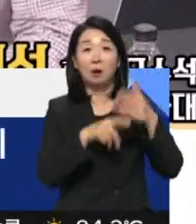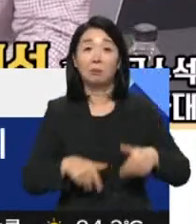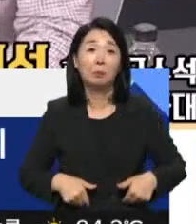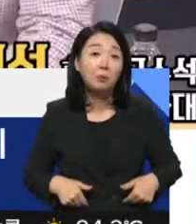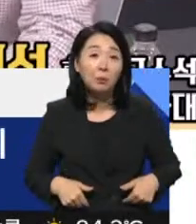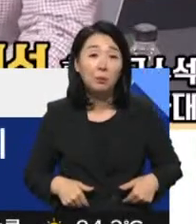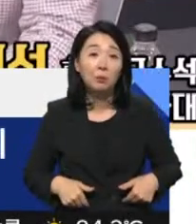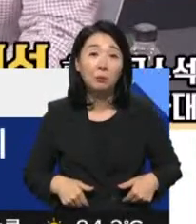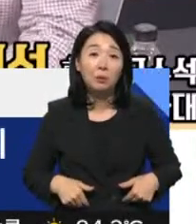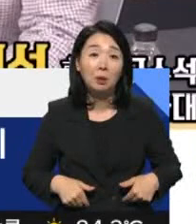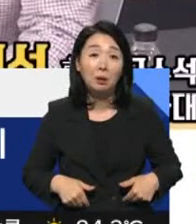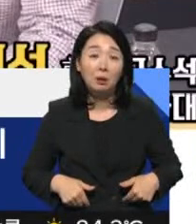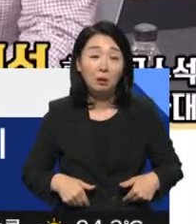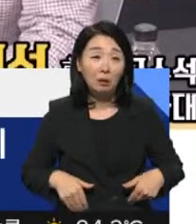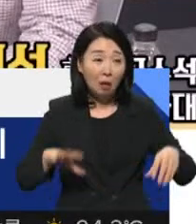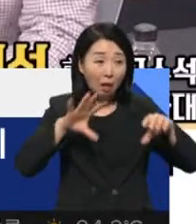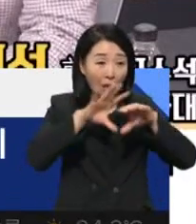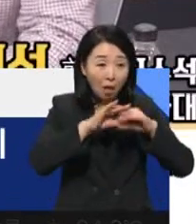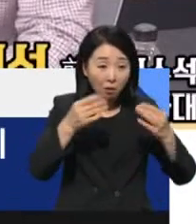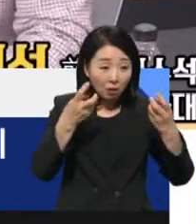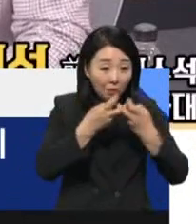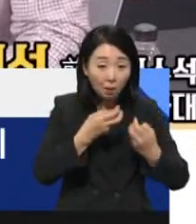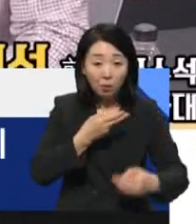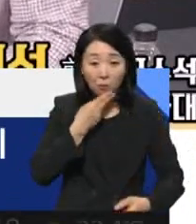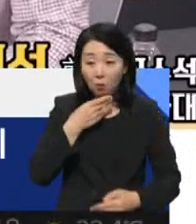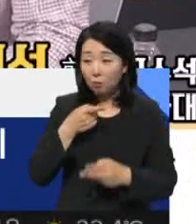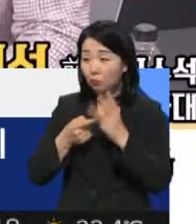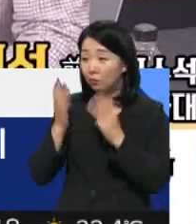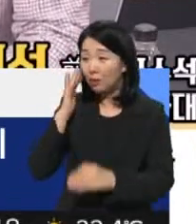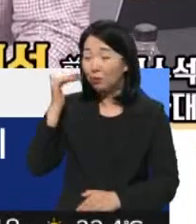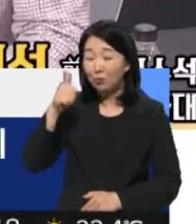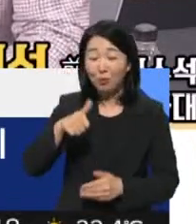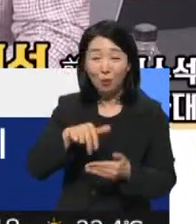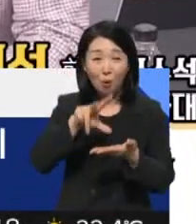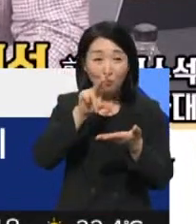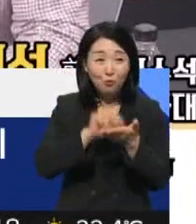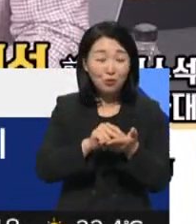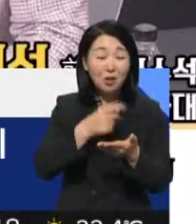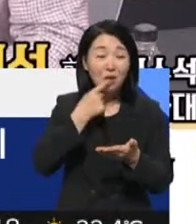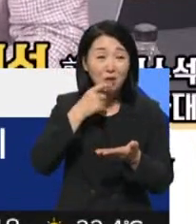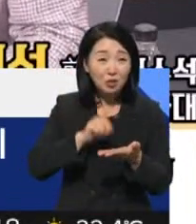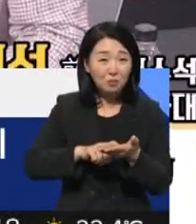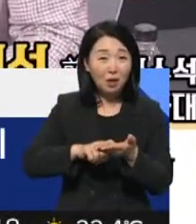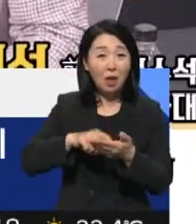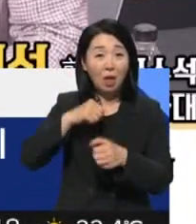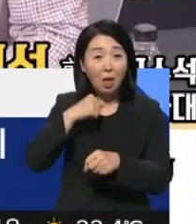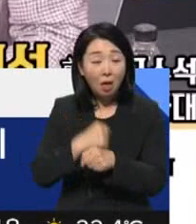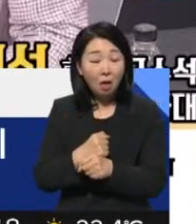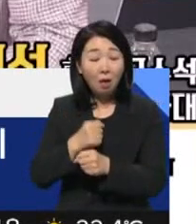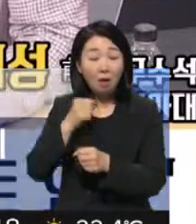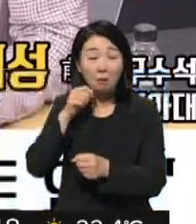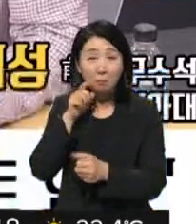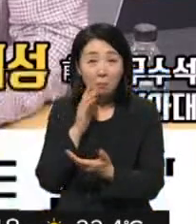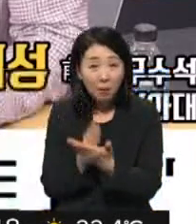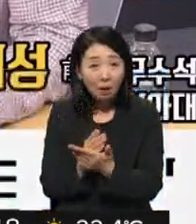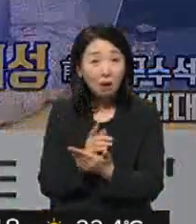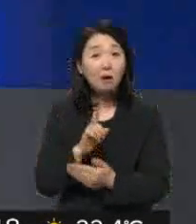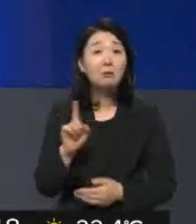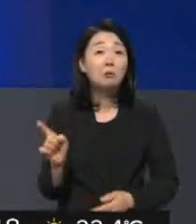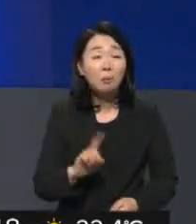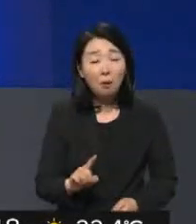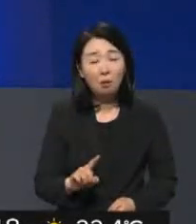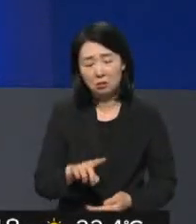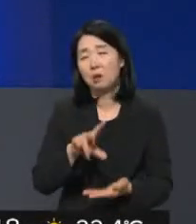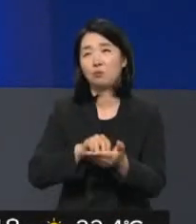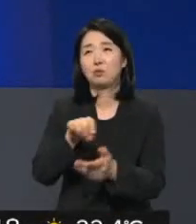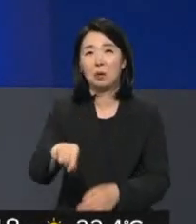되거든요. 근데 이거는 없이 대통령이 문제 이렇게 내라 저렇게 내라 하는 게 오히려 더 문제라고 봐야 되나. 네,